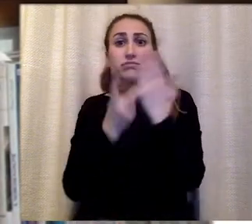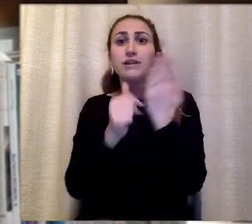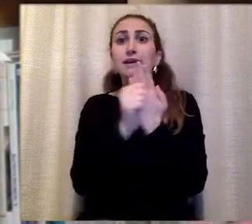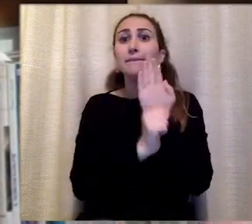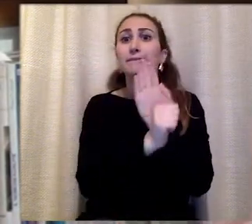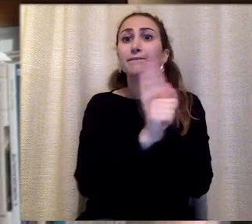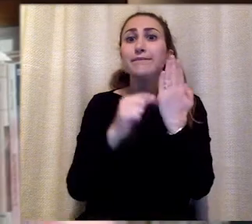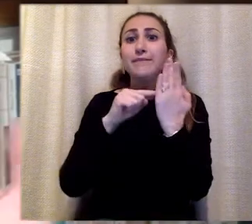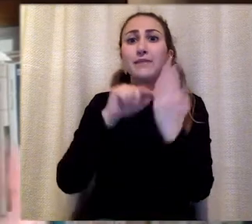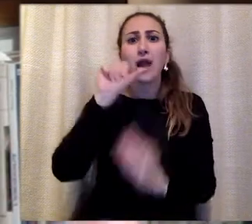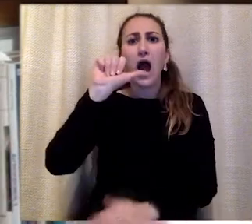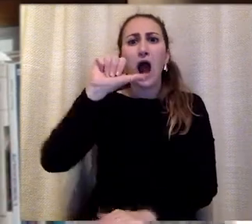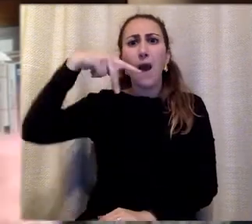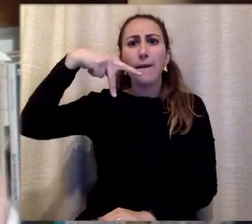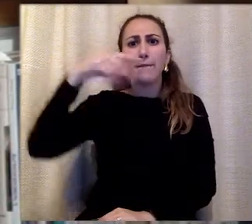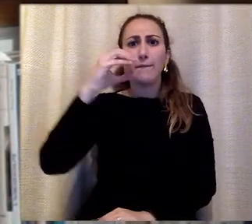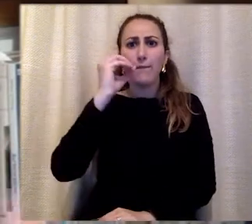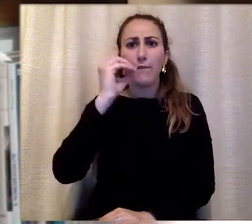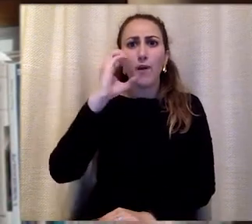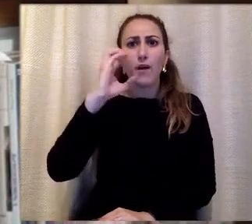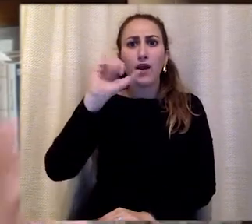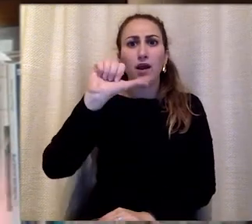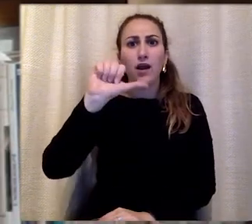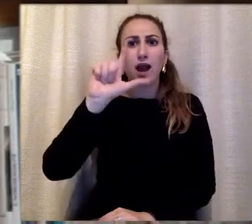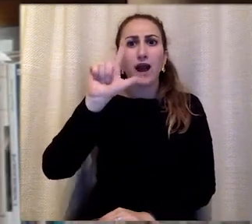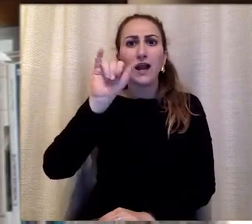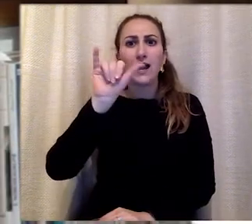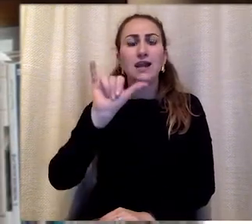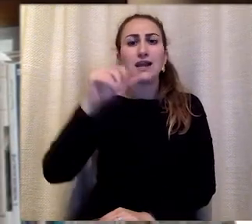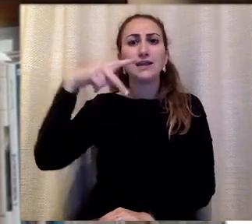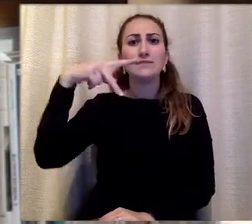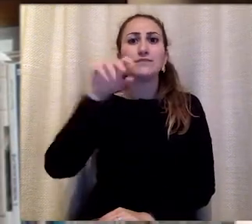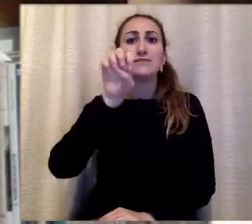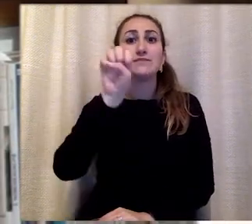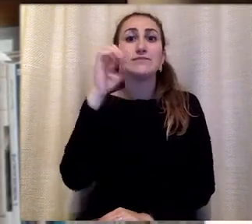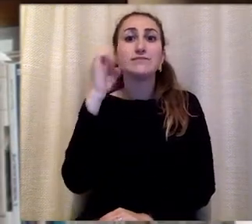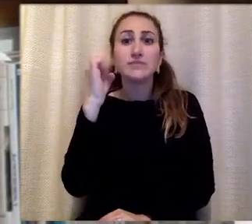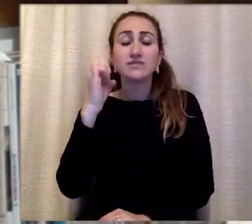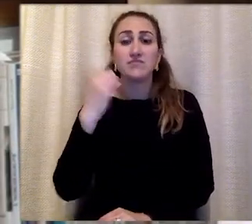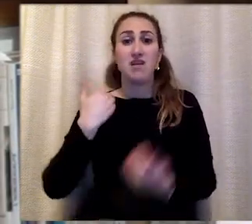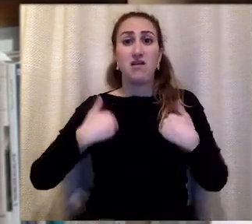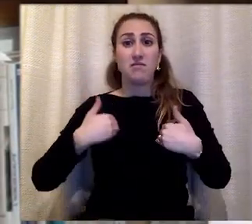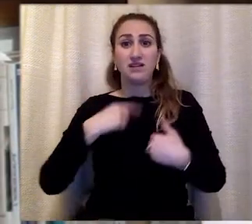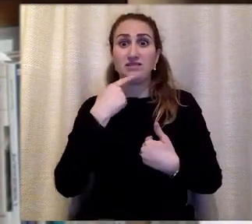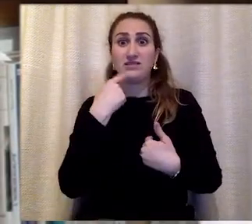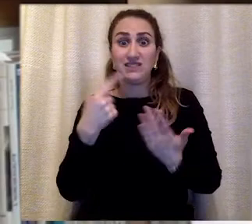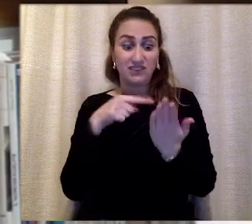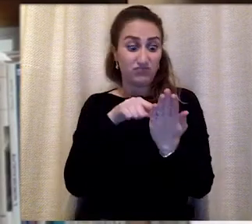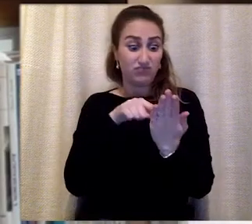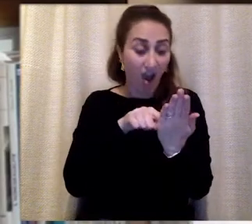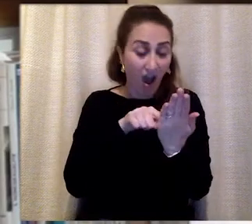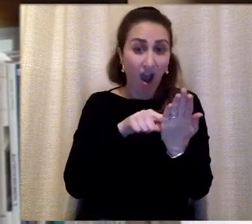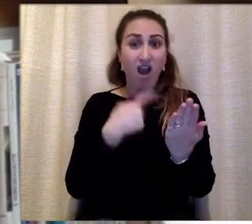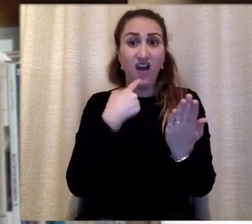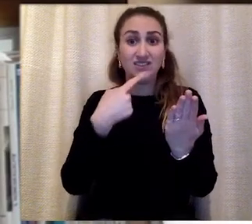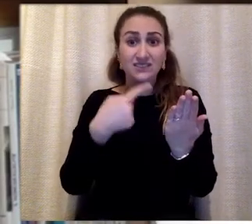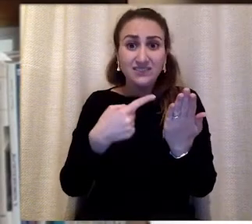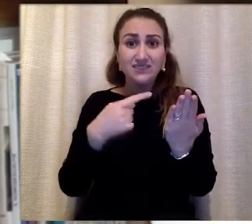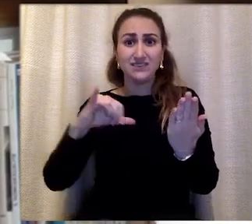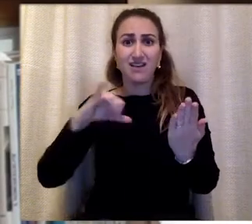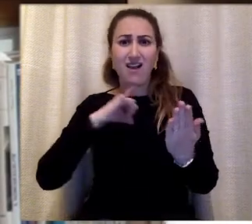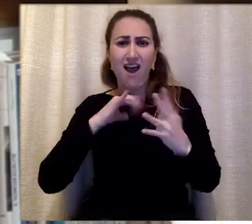que des grands fléaux viendront et que le tiers de la population va mourir. Et je me suis dit « Non, nous ne sommes pas encore